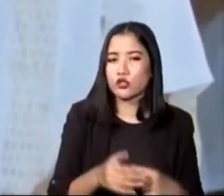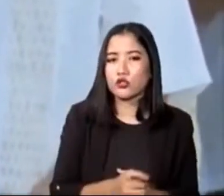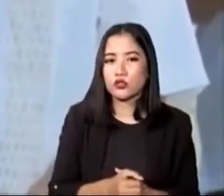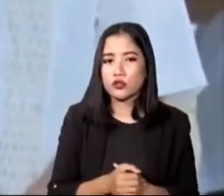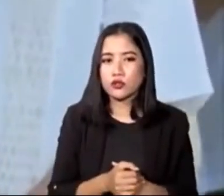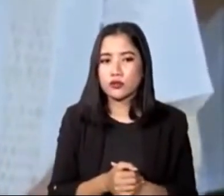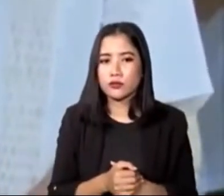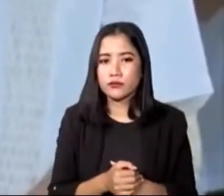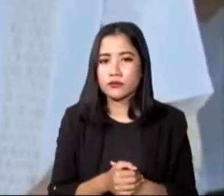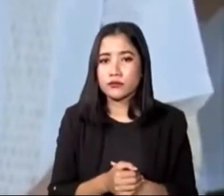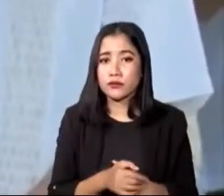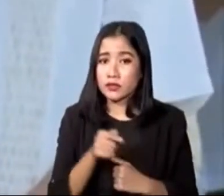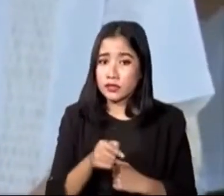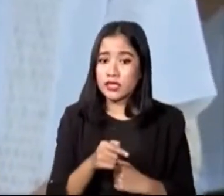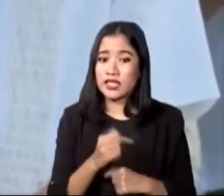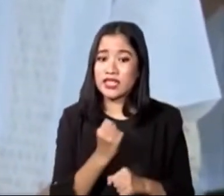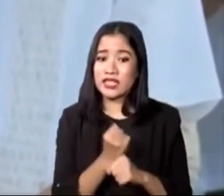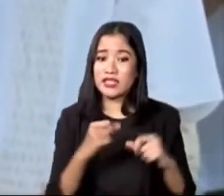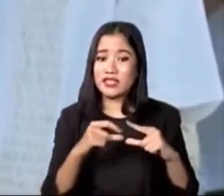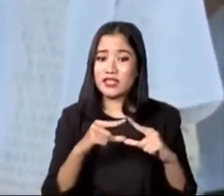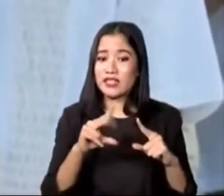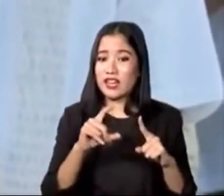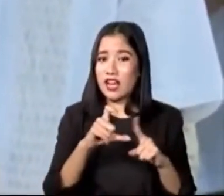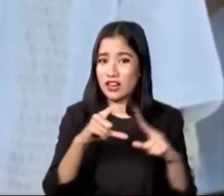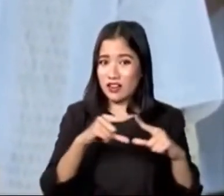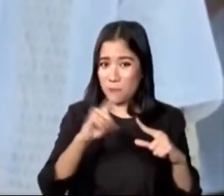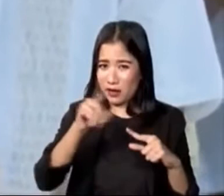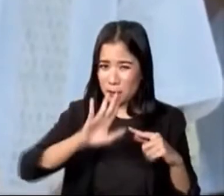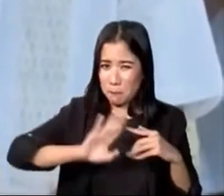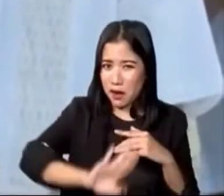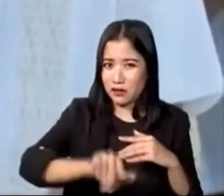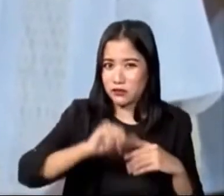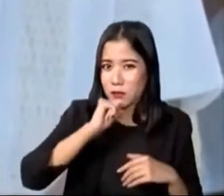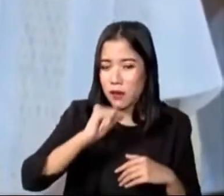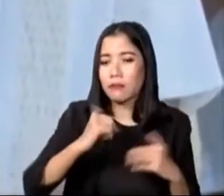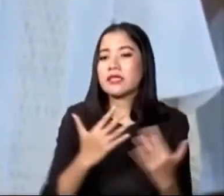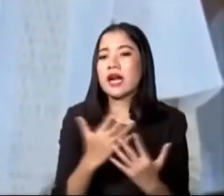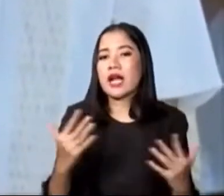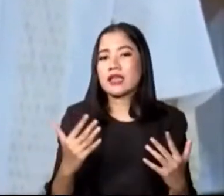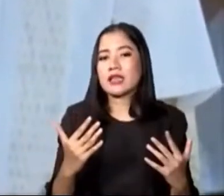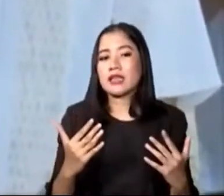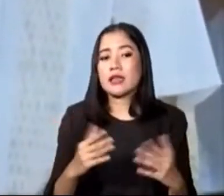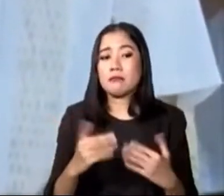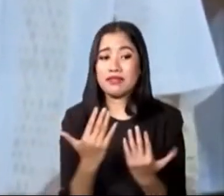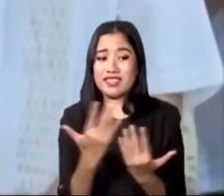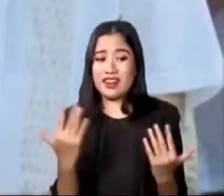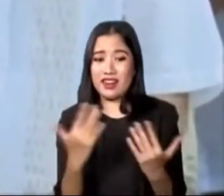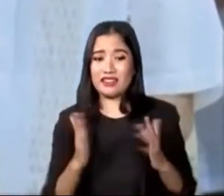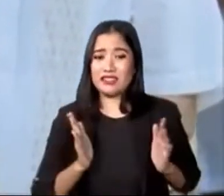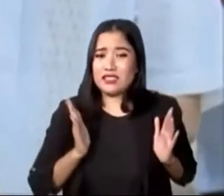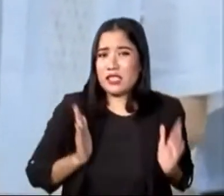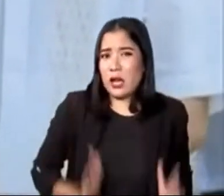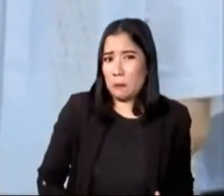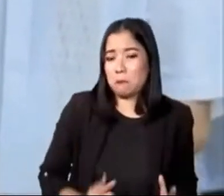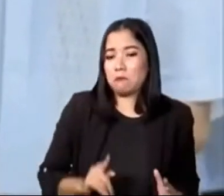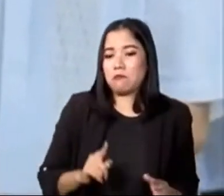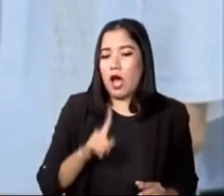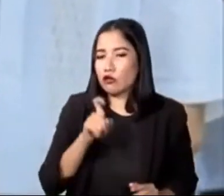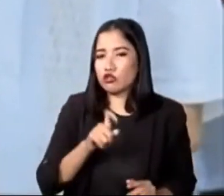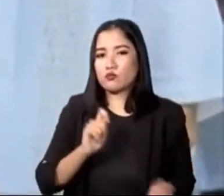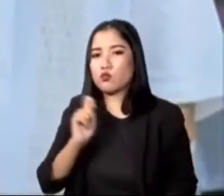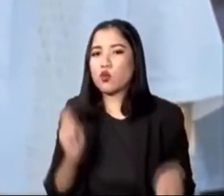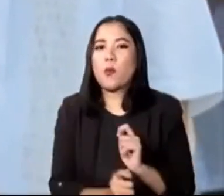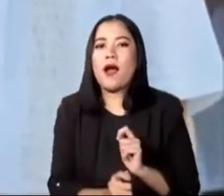tidak mau garda terdepannya adalah masyarakat. Perubahan perilaku kepada masyarakat menjadi satu poin penting. Dan ini yang